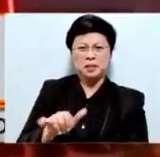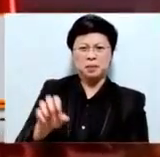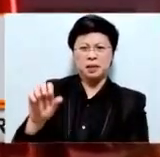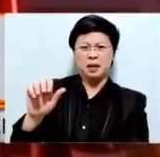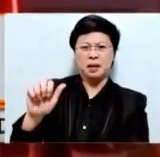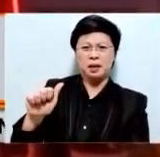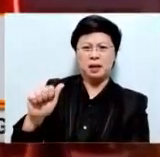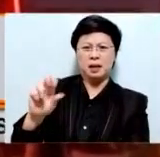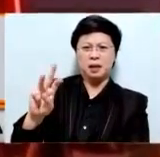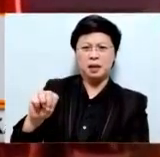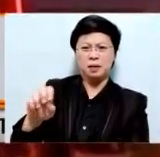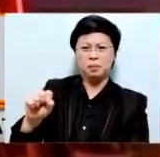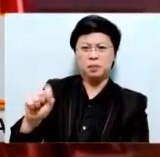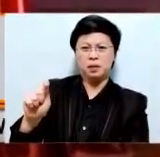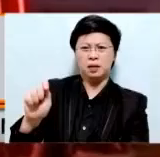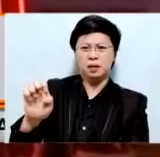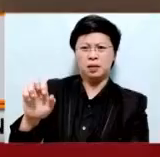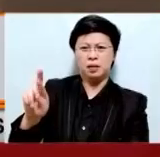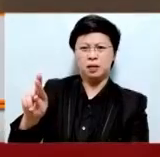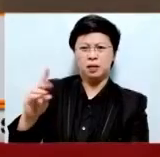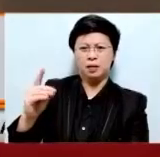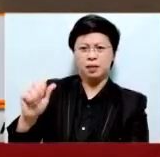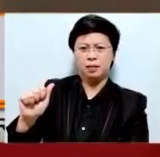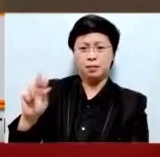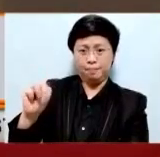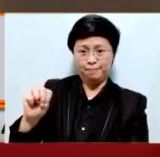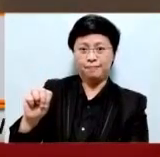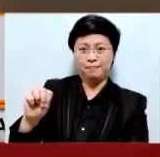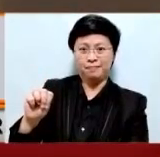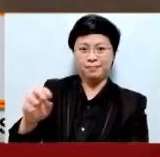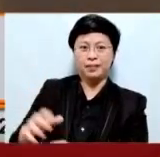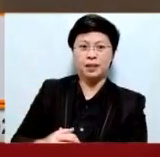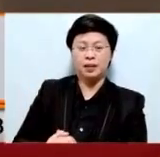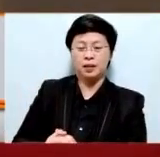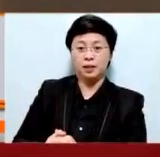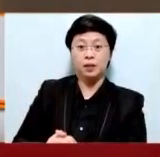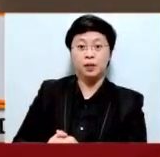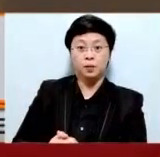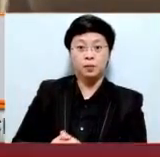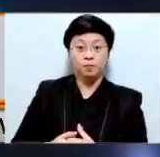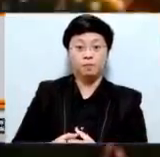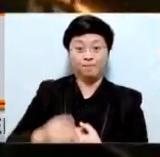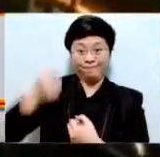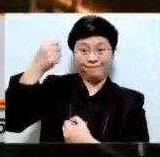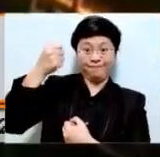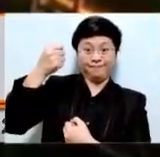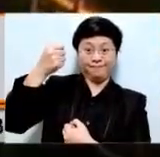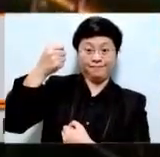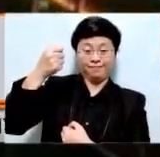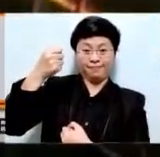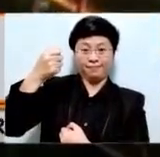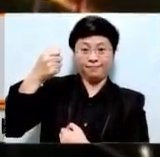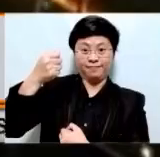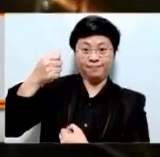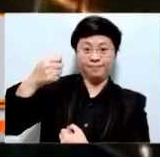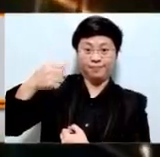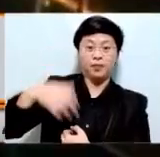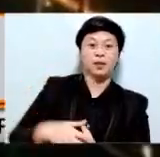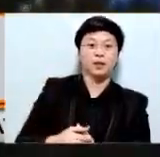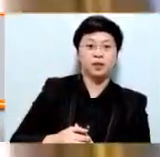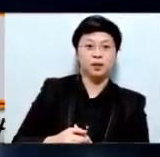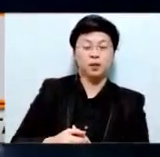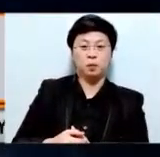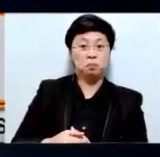Hall nagmisto lang malaking regalo at sa itaas nito ang sikat na Statue of Liberty. O diba, instant Paskong pang